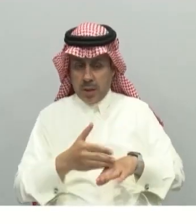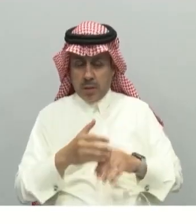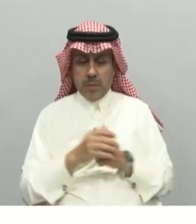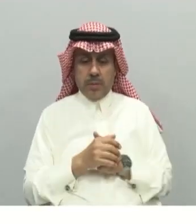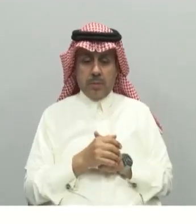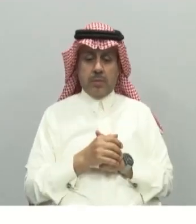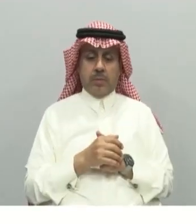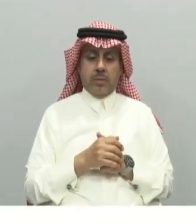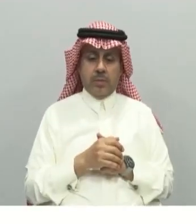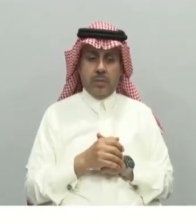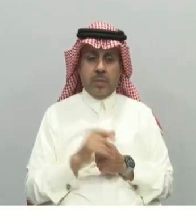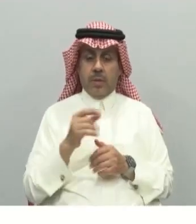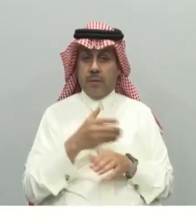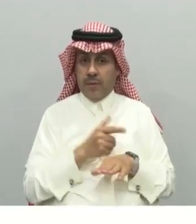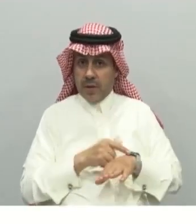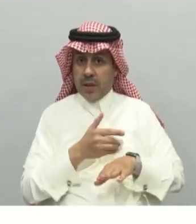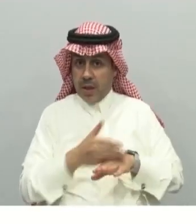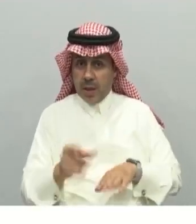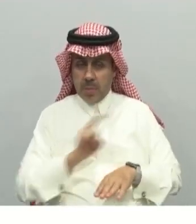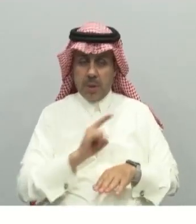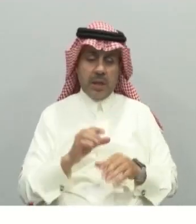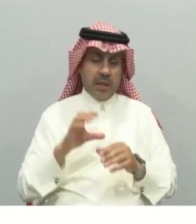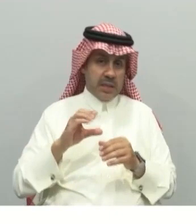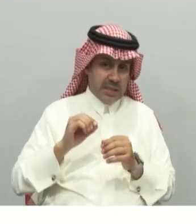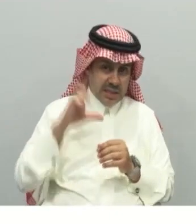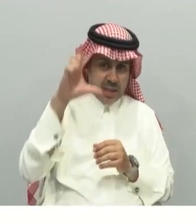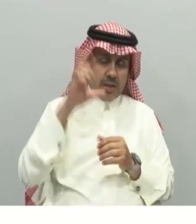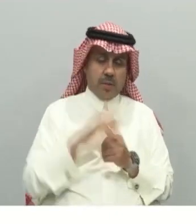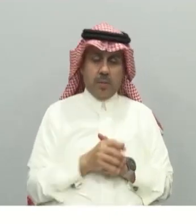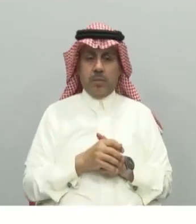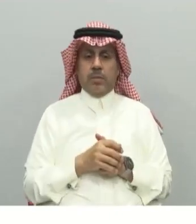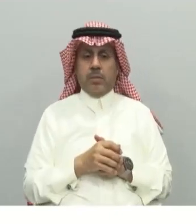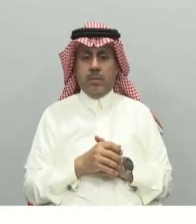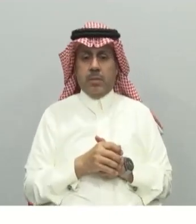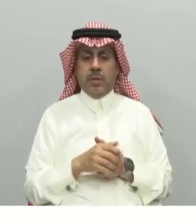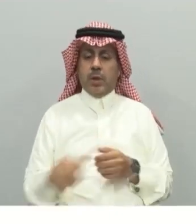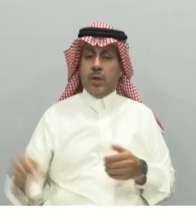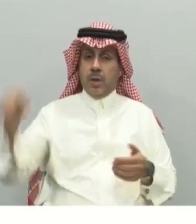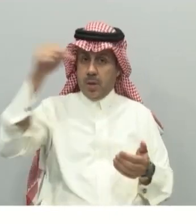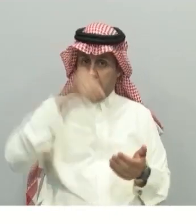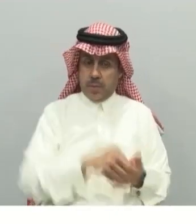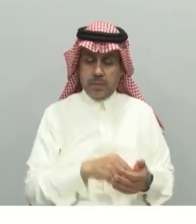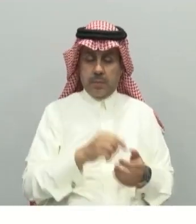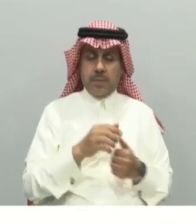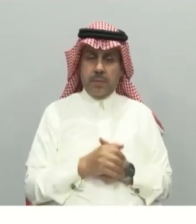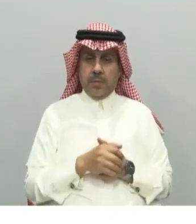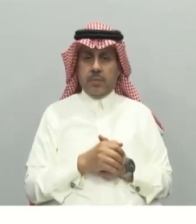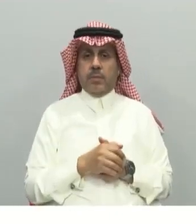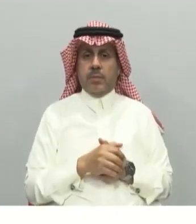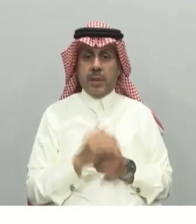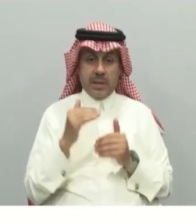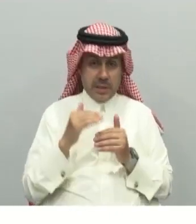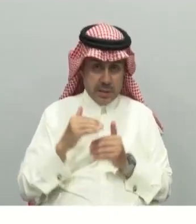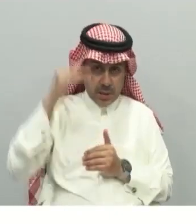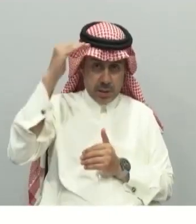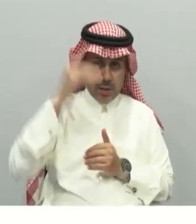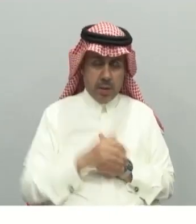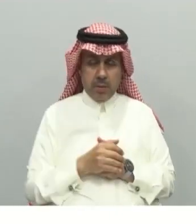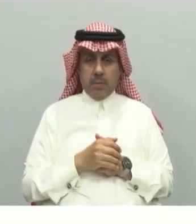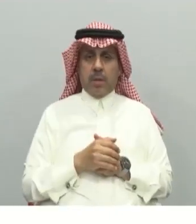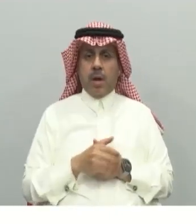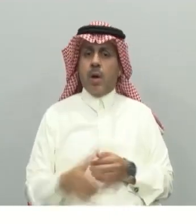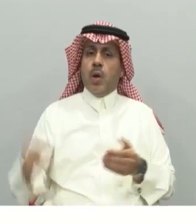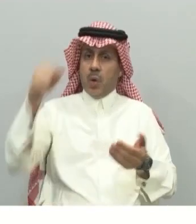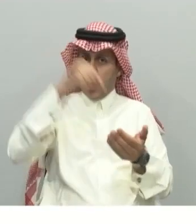تاخير من غير زياده فهنا يقع ان هذه الزياده تؤدي الى الوقوع